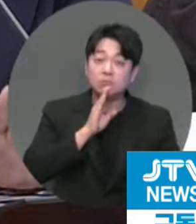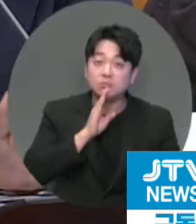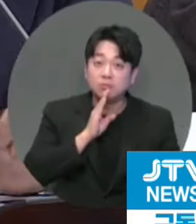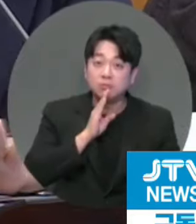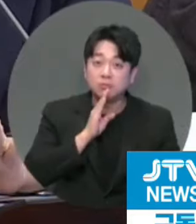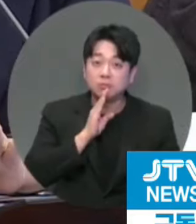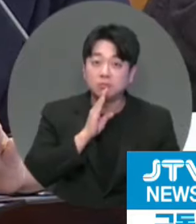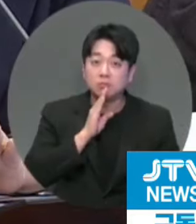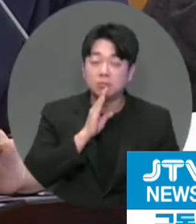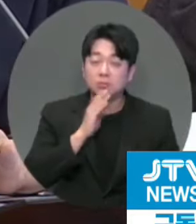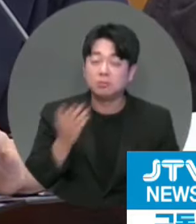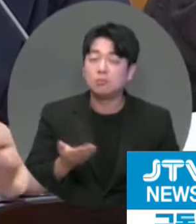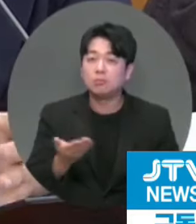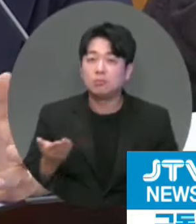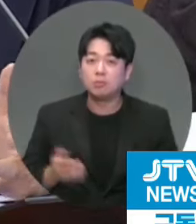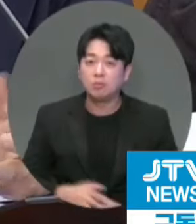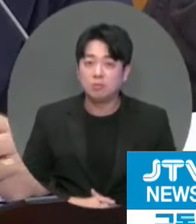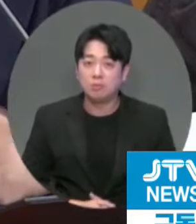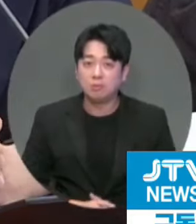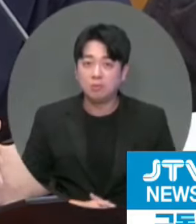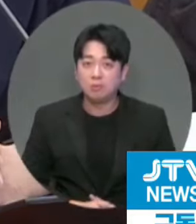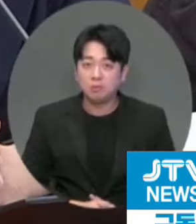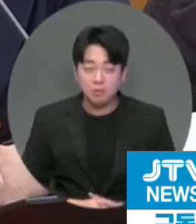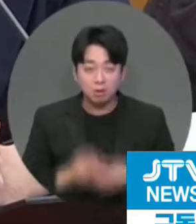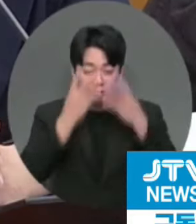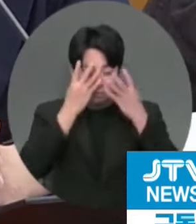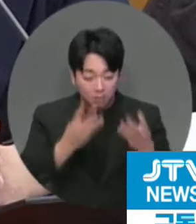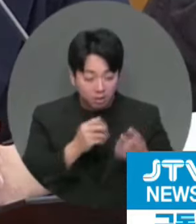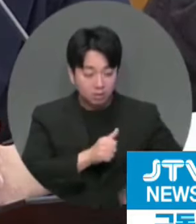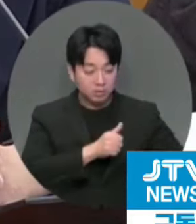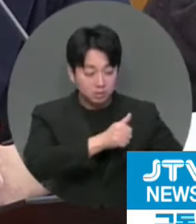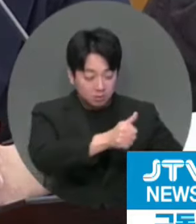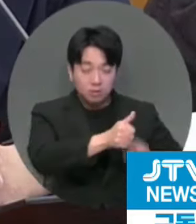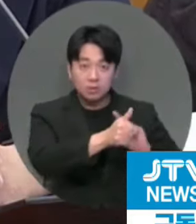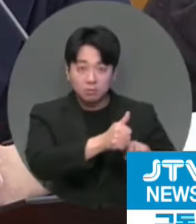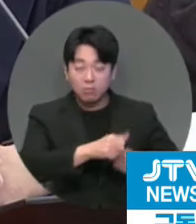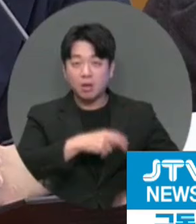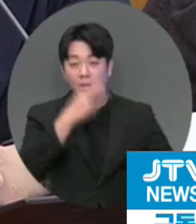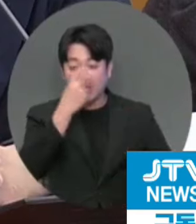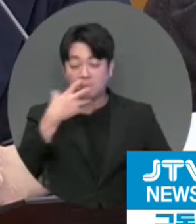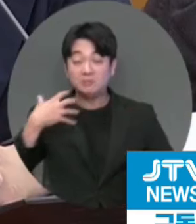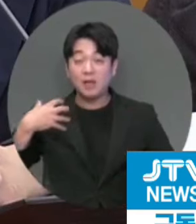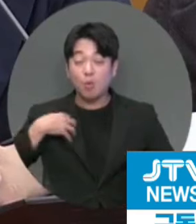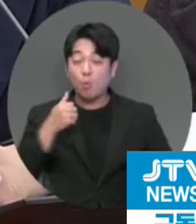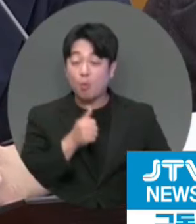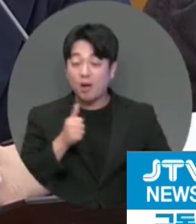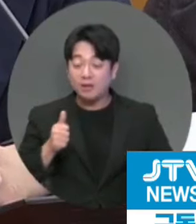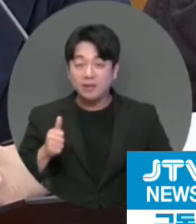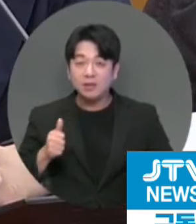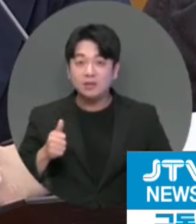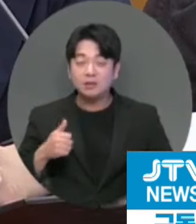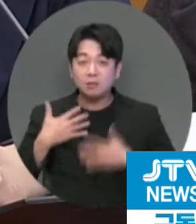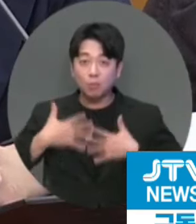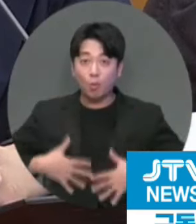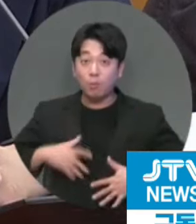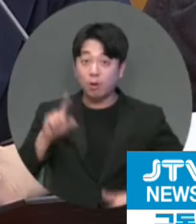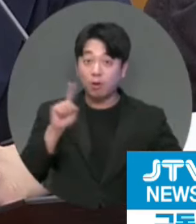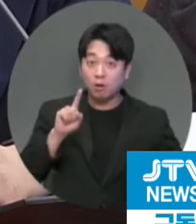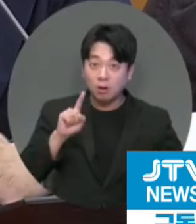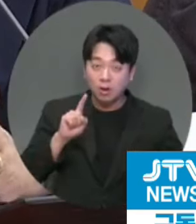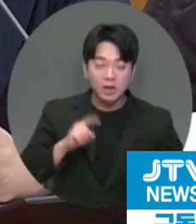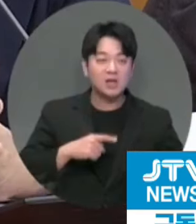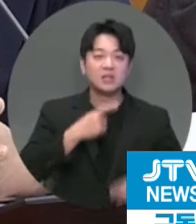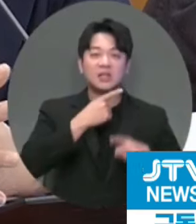여러분은 보호관찰관은 어떤 장비를 갖고 있죠? 보호관찰관도 물론 방검 장갑, 방검복이